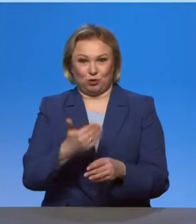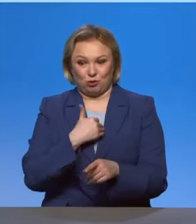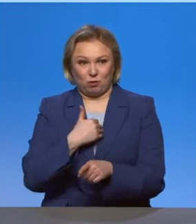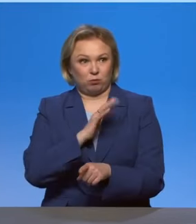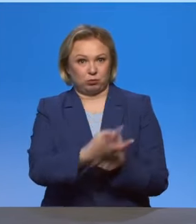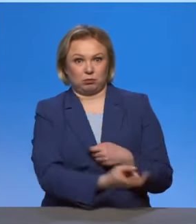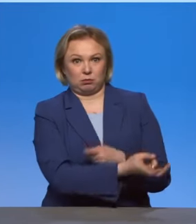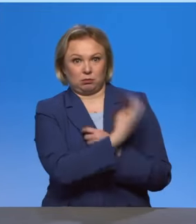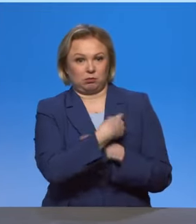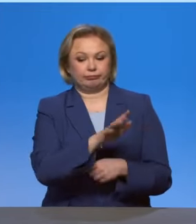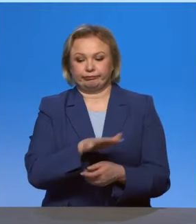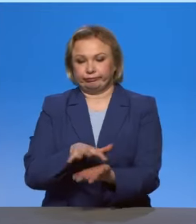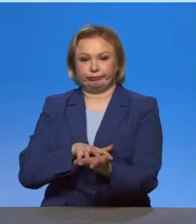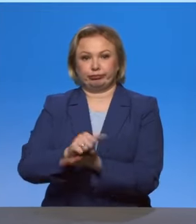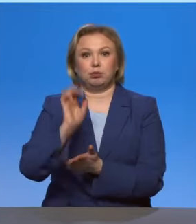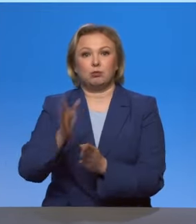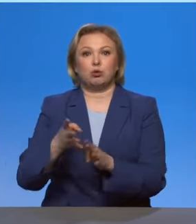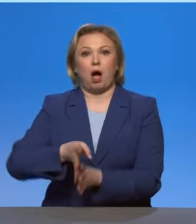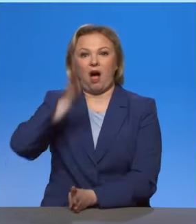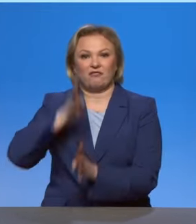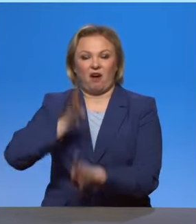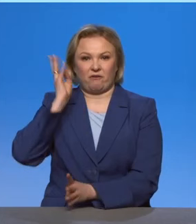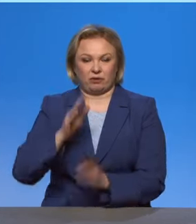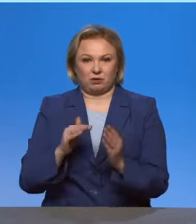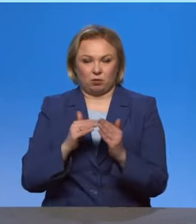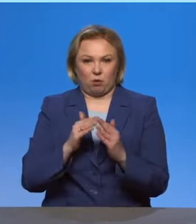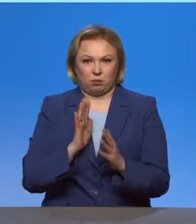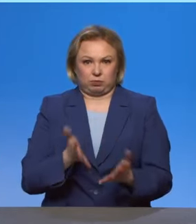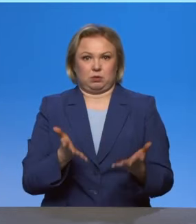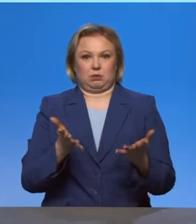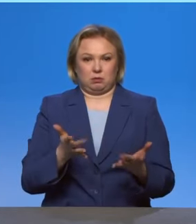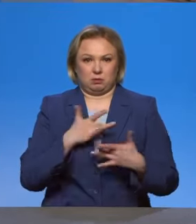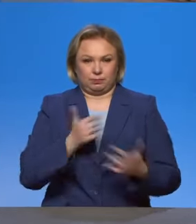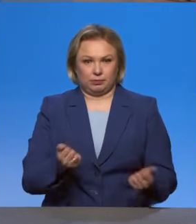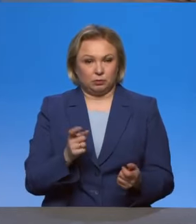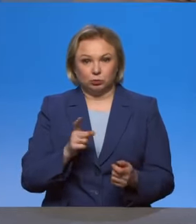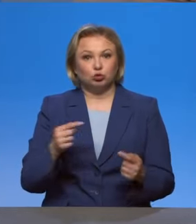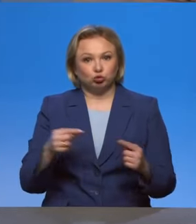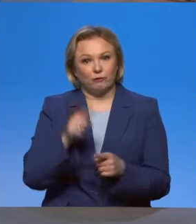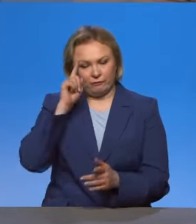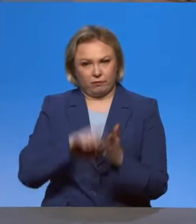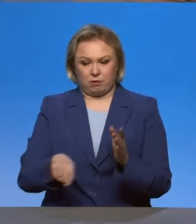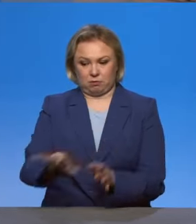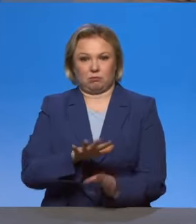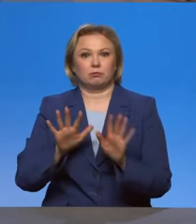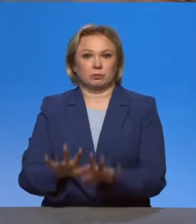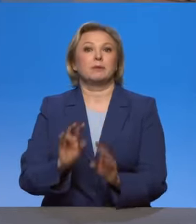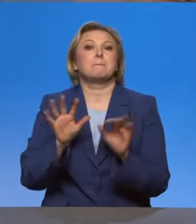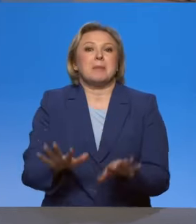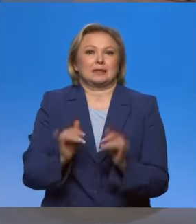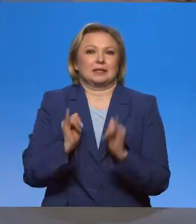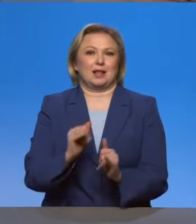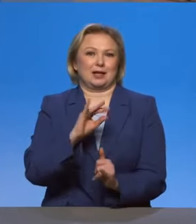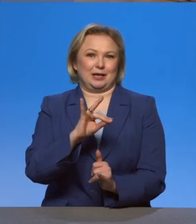будут многоквартирные дома. То есть должна быть четкая, понятная вера, да, в будущее. То есть этот план, он должен быть